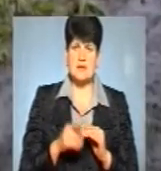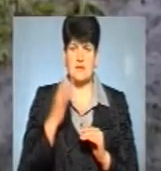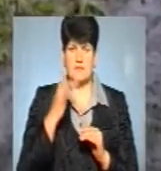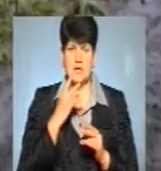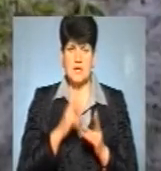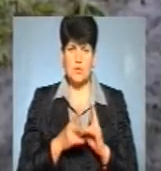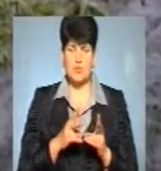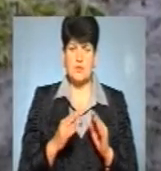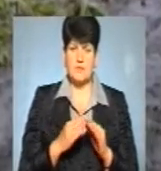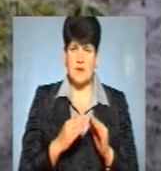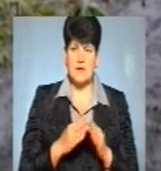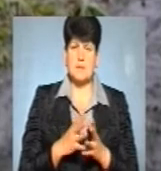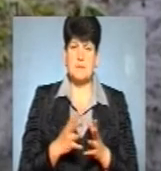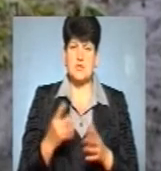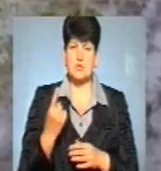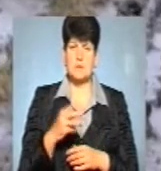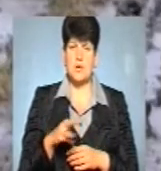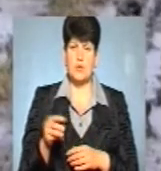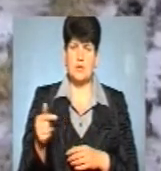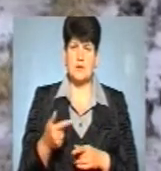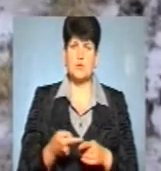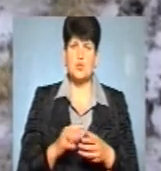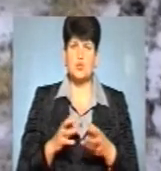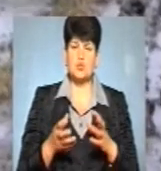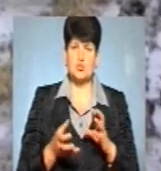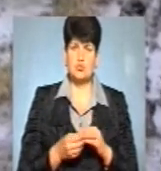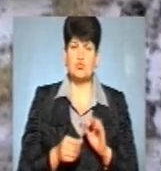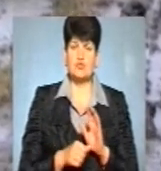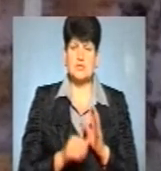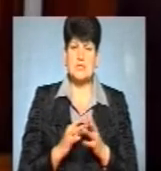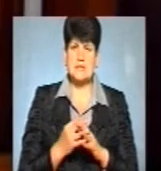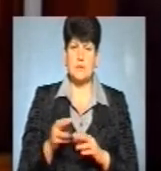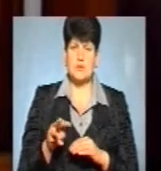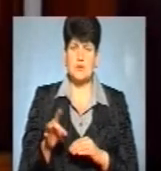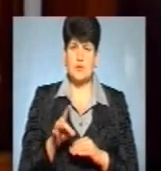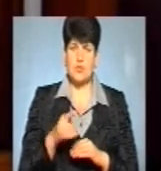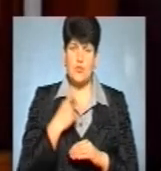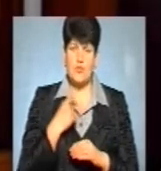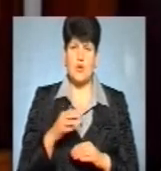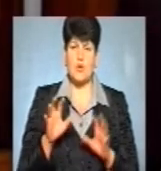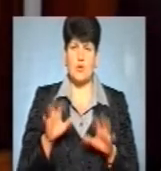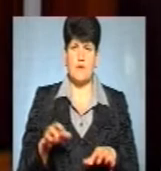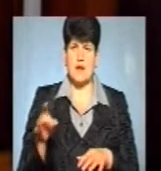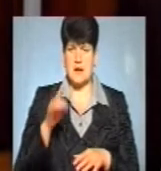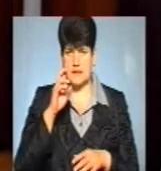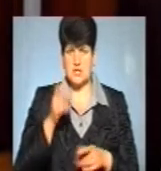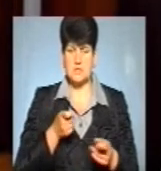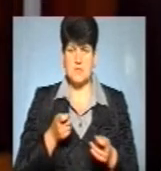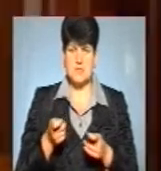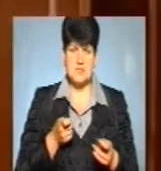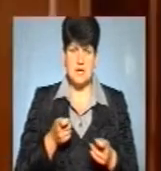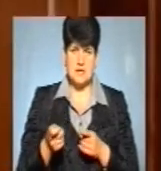хаті. Більше 1 мільйона гривень. Таку суму збитків у 6 селах Монастирищини називає голова райдержадміністрації Галина